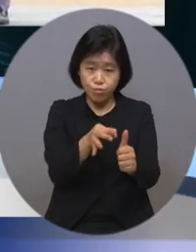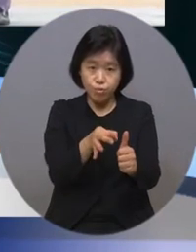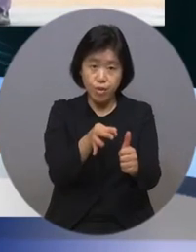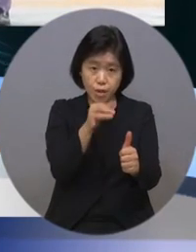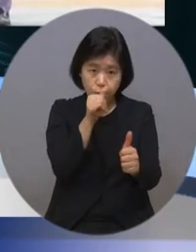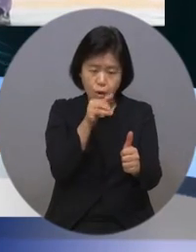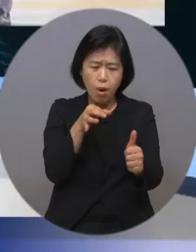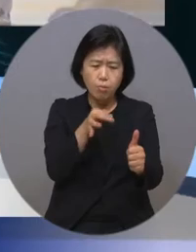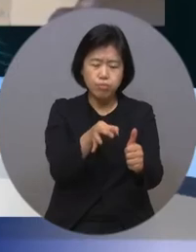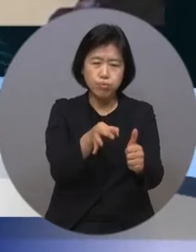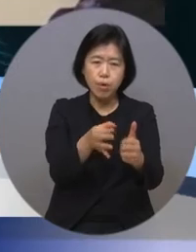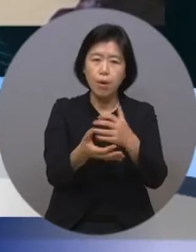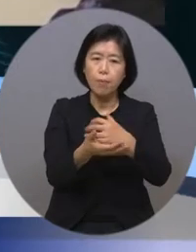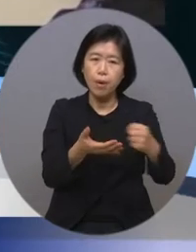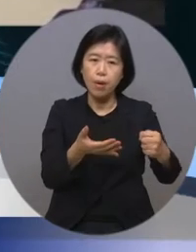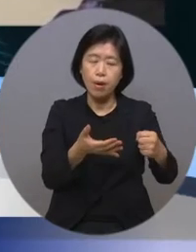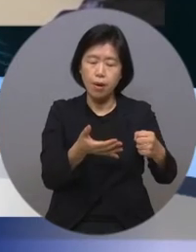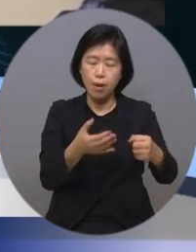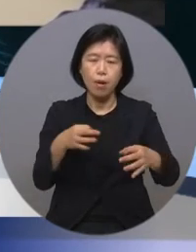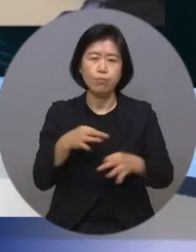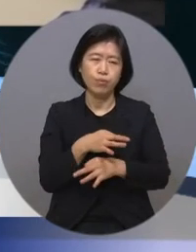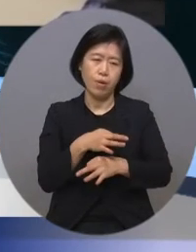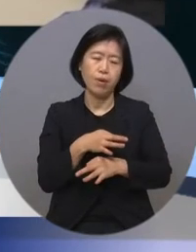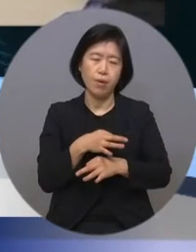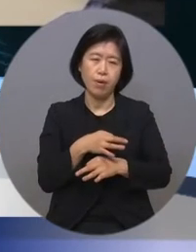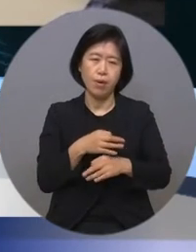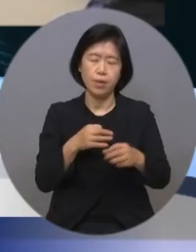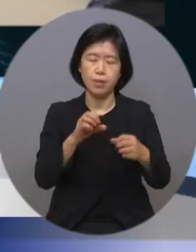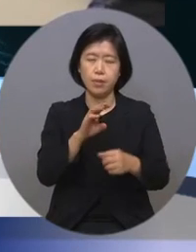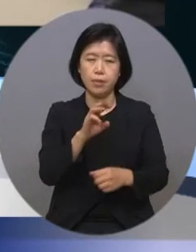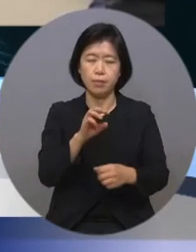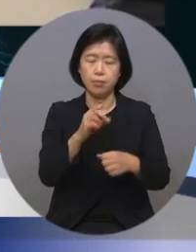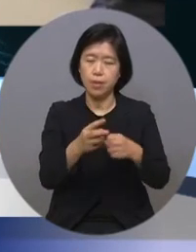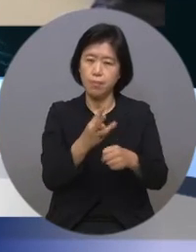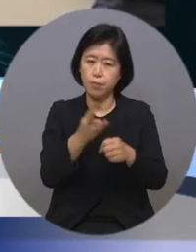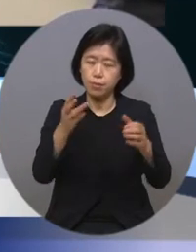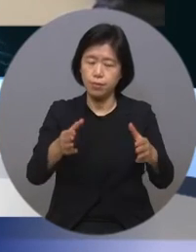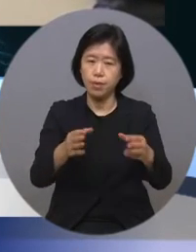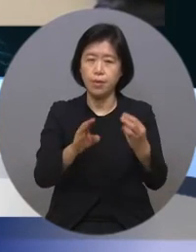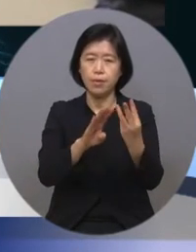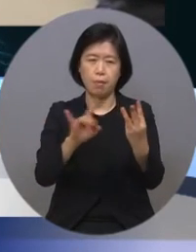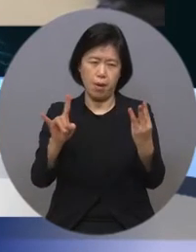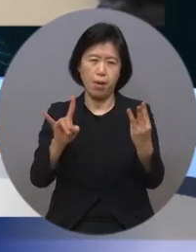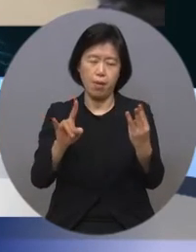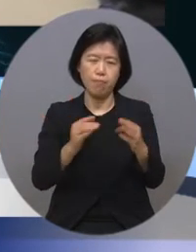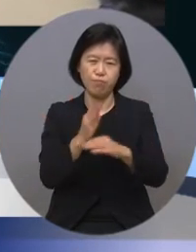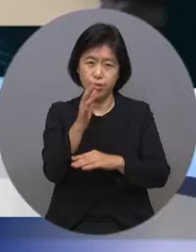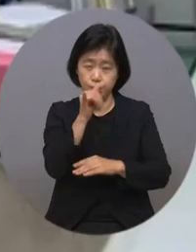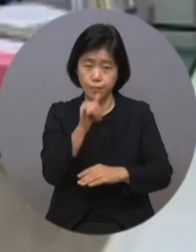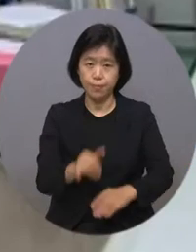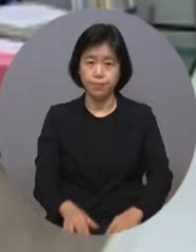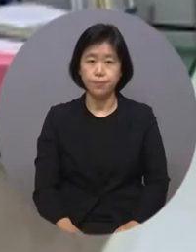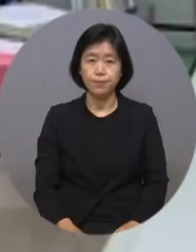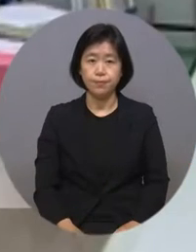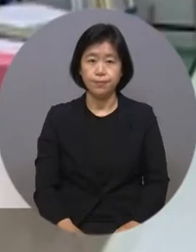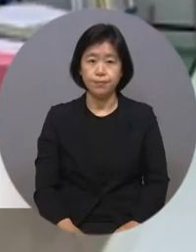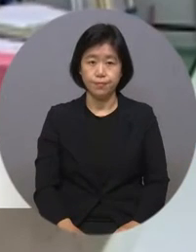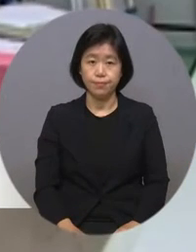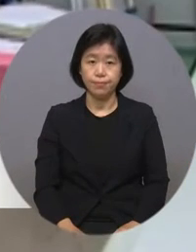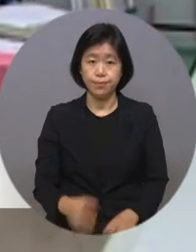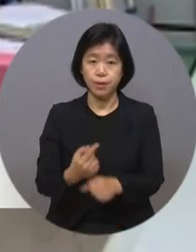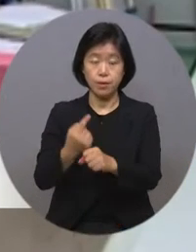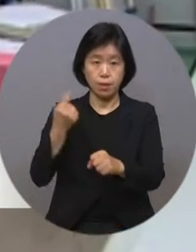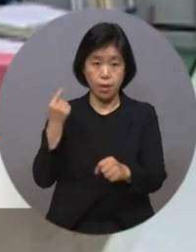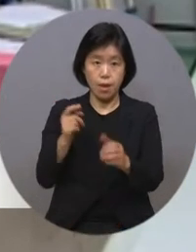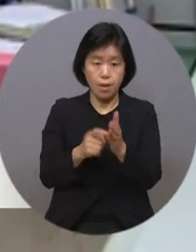건수가 3년간 3배 이상 증가한 것으로 드러났습니다. 보도에 박성용 기자입니다. 지난해